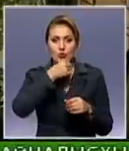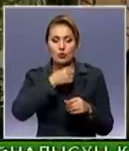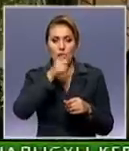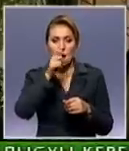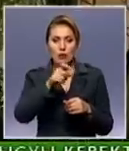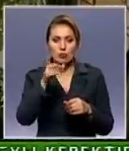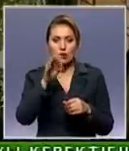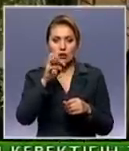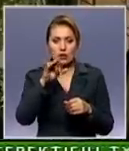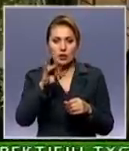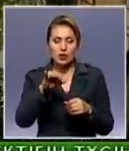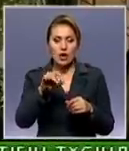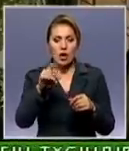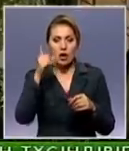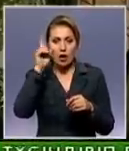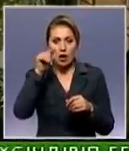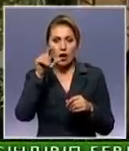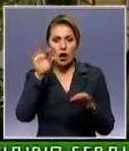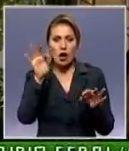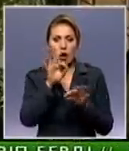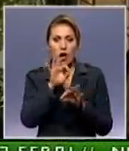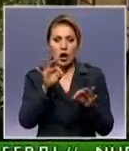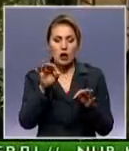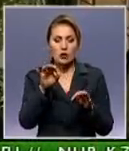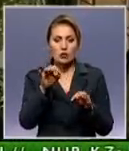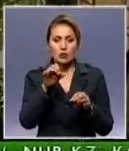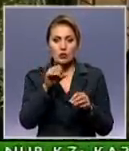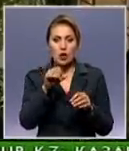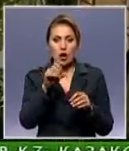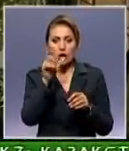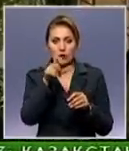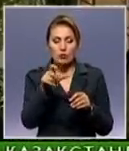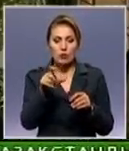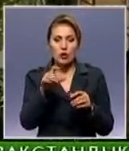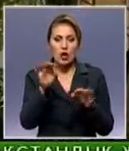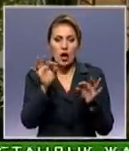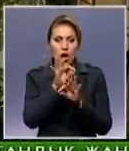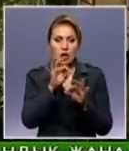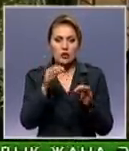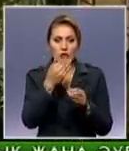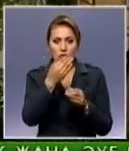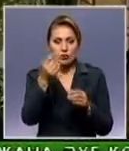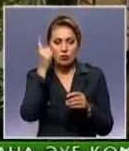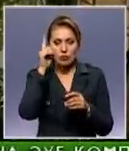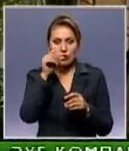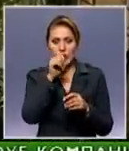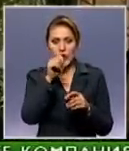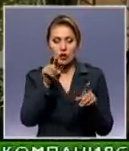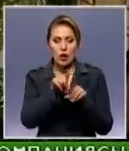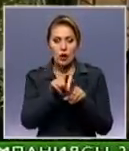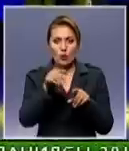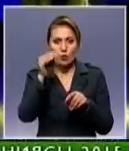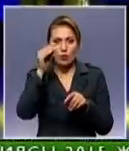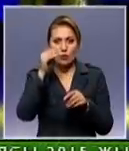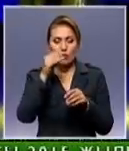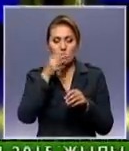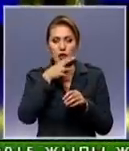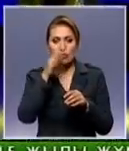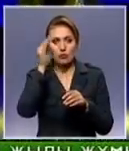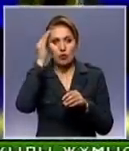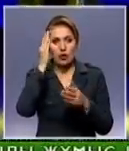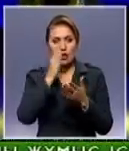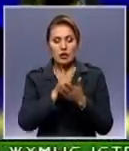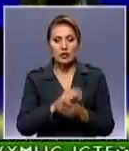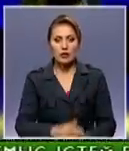ақсақалдарымыздың, Естай ақынды білушілердің, осы Естай қорлан әнін білушілердің ойынан шықтық деп есептейміз. Иран